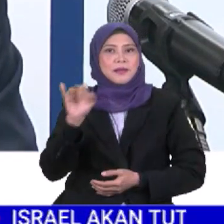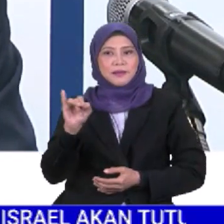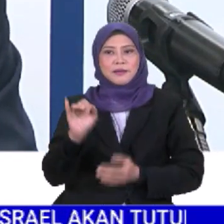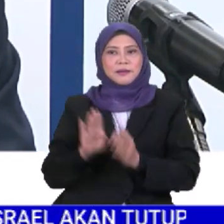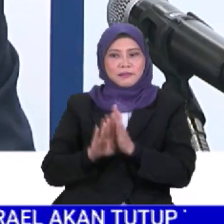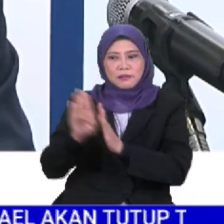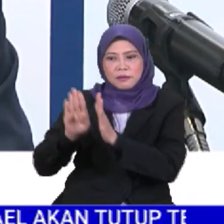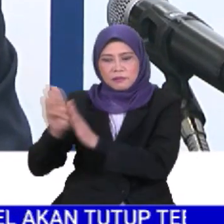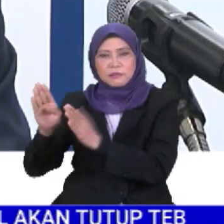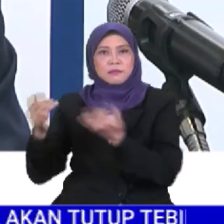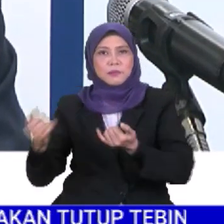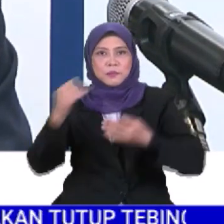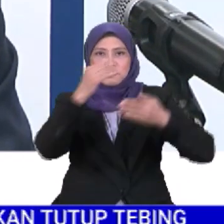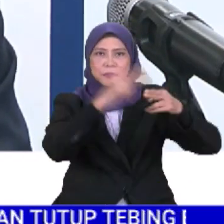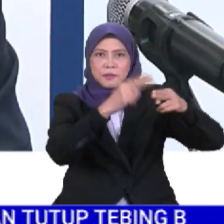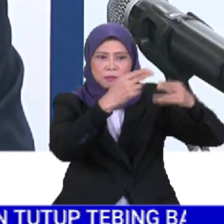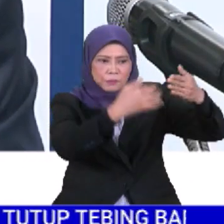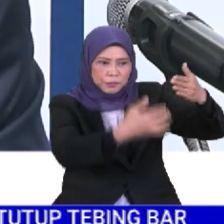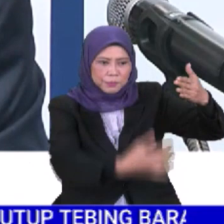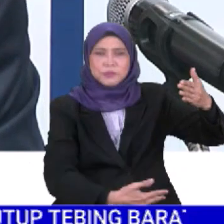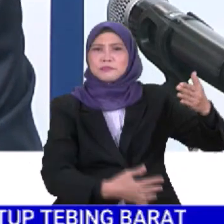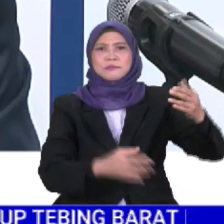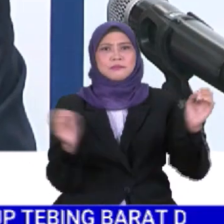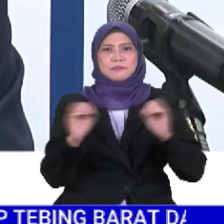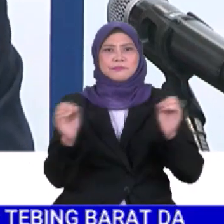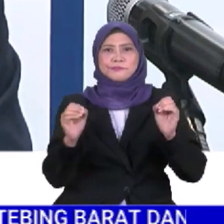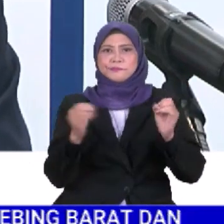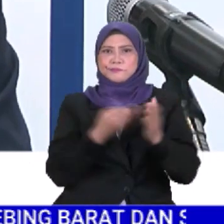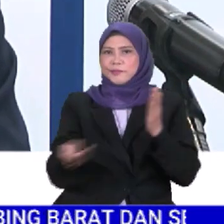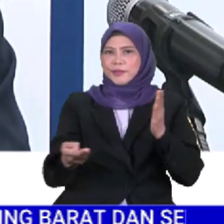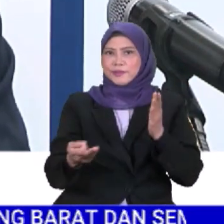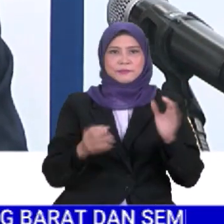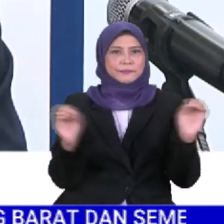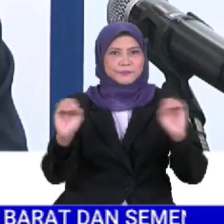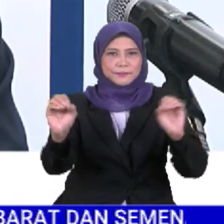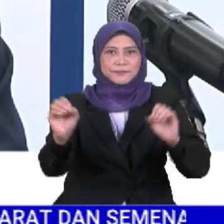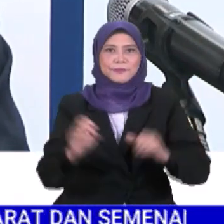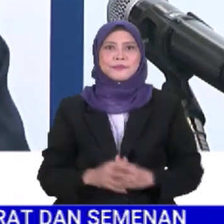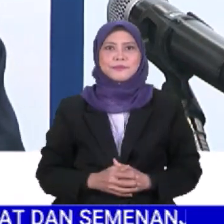sebagainya. All the list yang saya bagi tadi. Ini tidak menunjukkan ekonomi yang gagal.